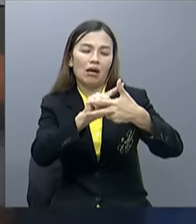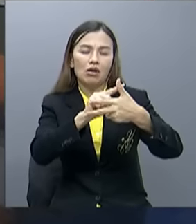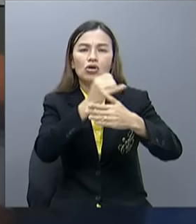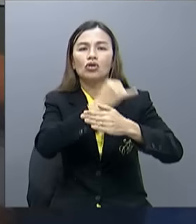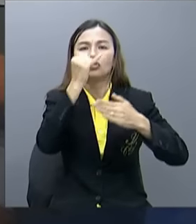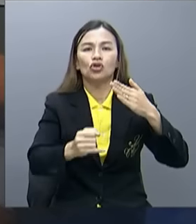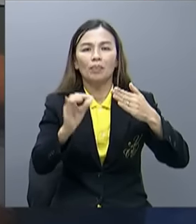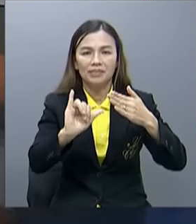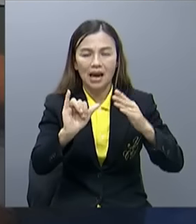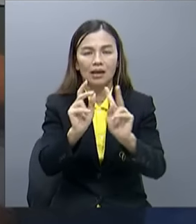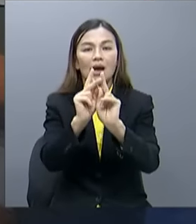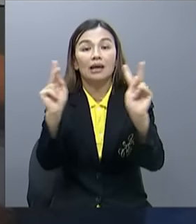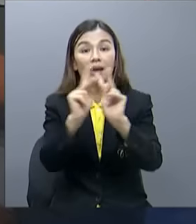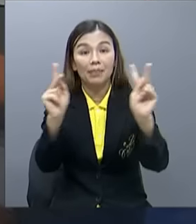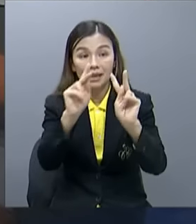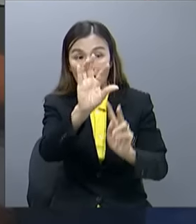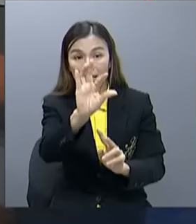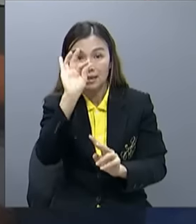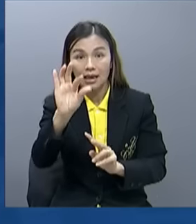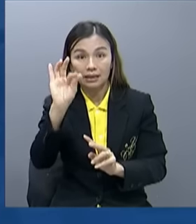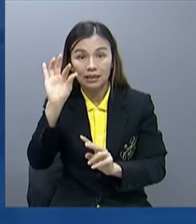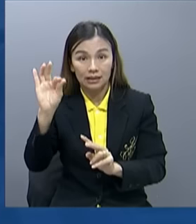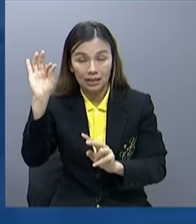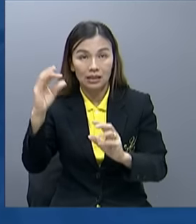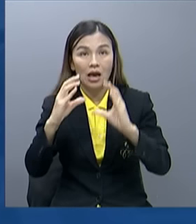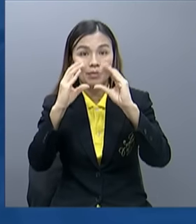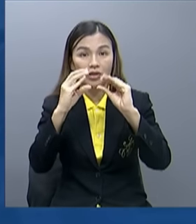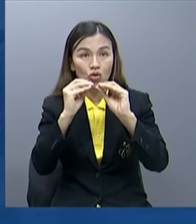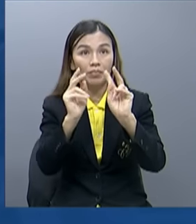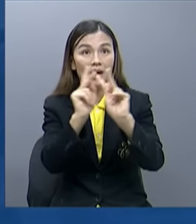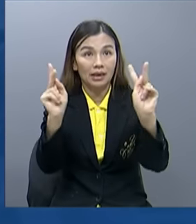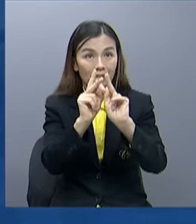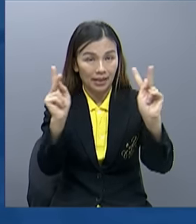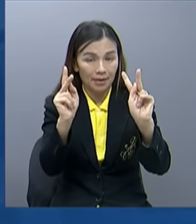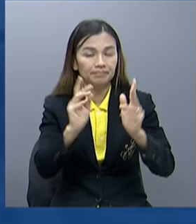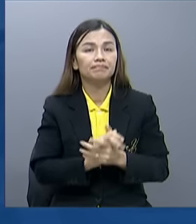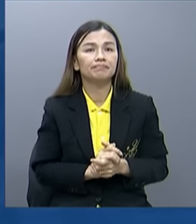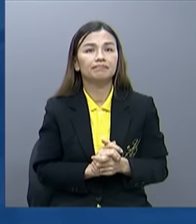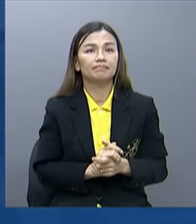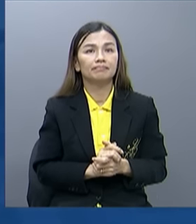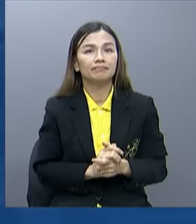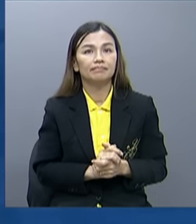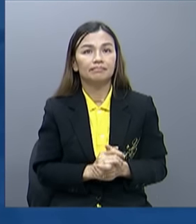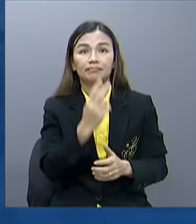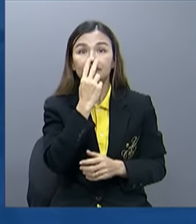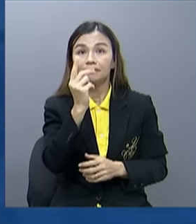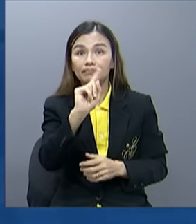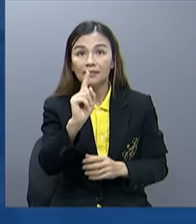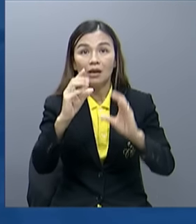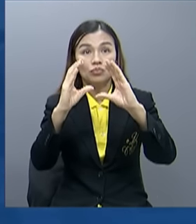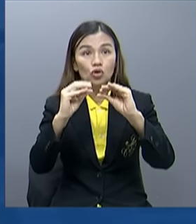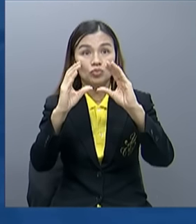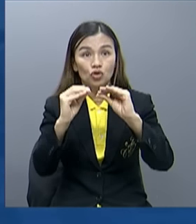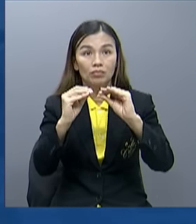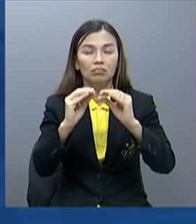ของคณะกรรมการสรรหานะคะซึ่งในการประชุมของคณะกรรมการสรรหานะคะก็จะพบว่าเป็นการประชุมแบบล